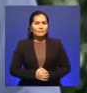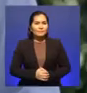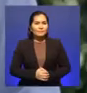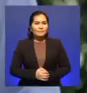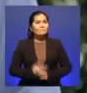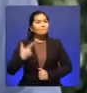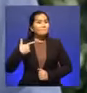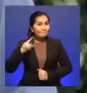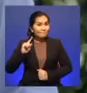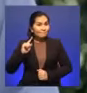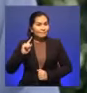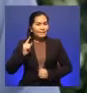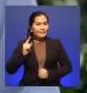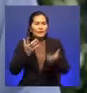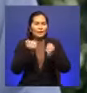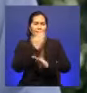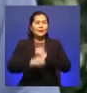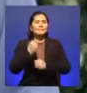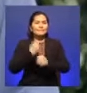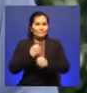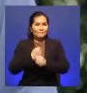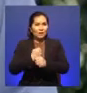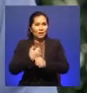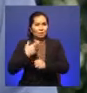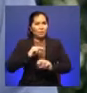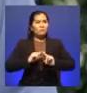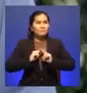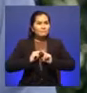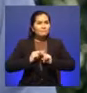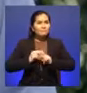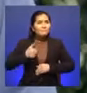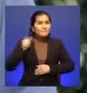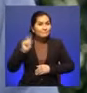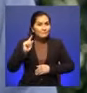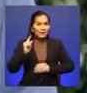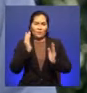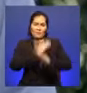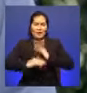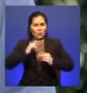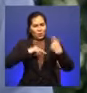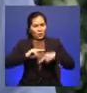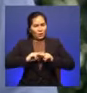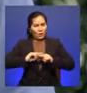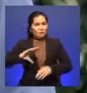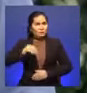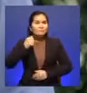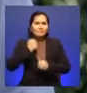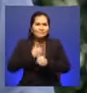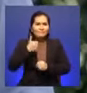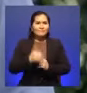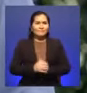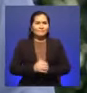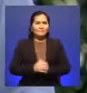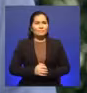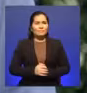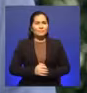ประโยชน์จากการจ้างงานก็คือผลดีที่เกิดขึ้นกับตัวเองไม่ว่าจะเป็นการที่เขาสามารถที่จะดูแลตัวเองได้ดีขึ้นหรือแม้กระทั่งกลับ